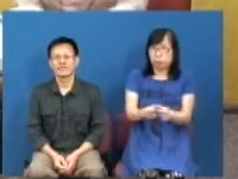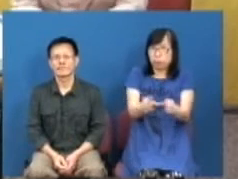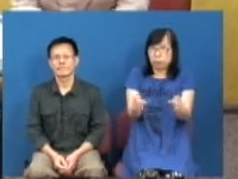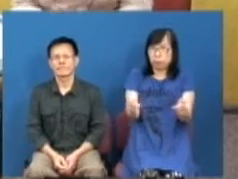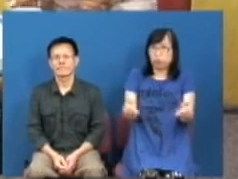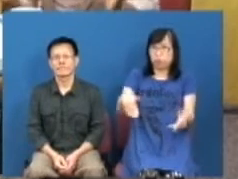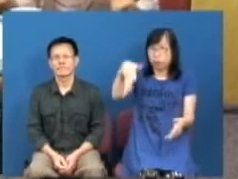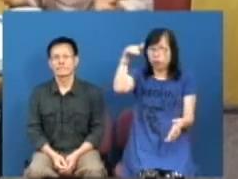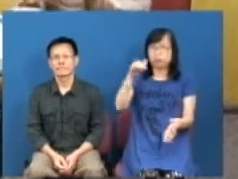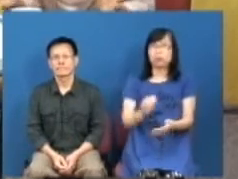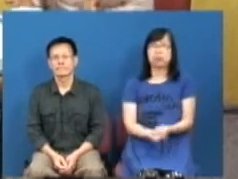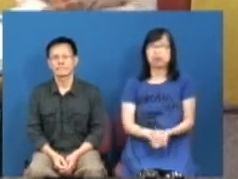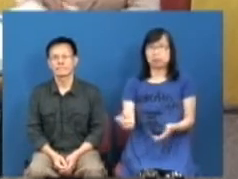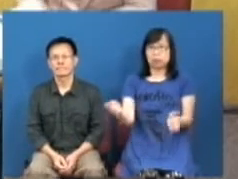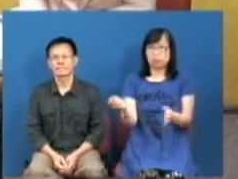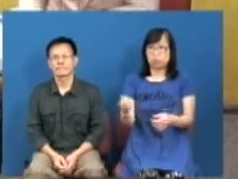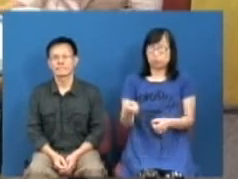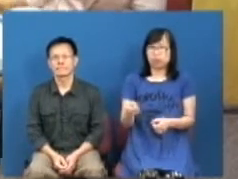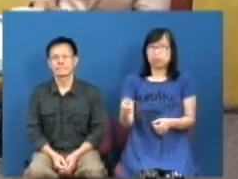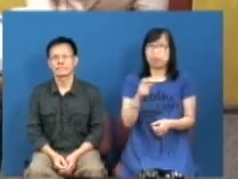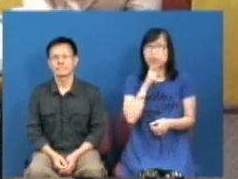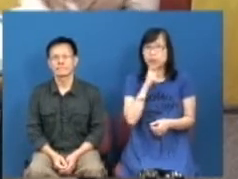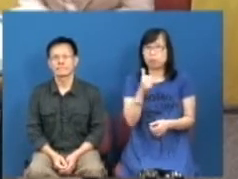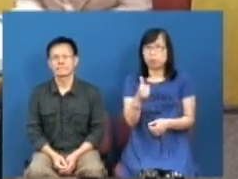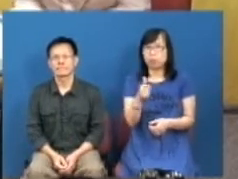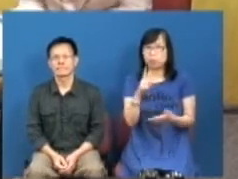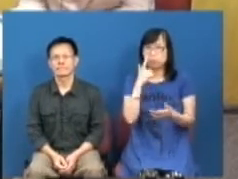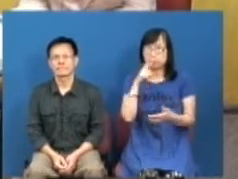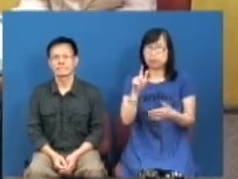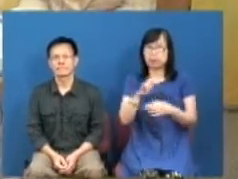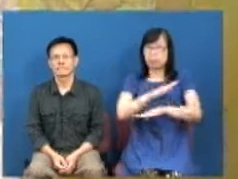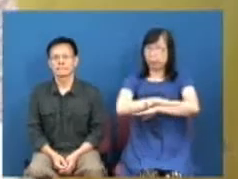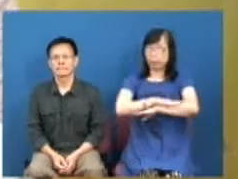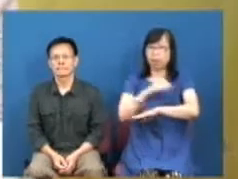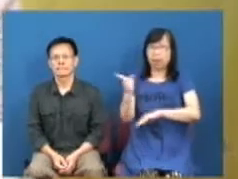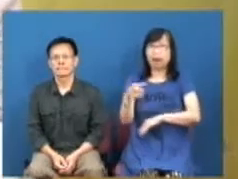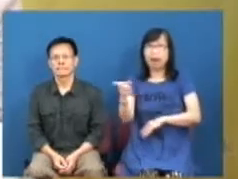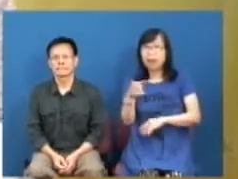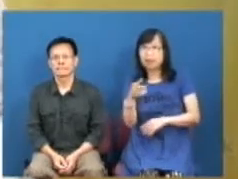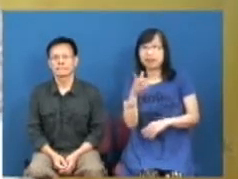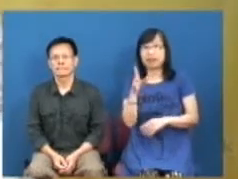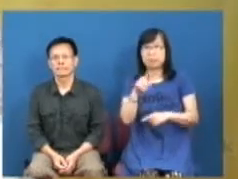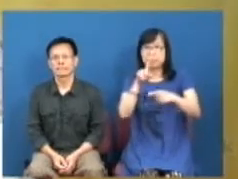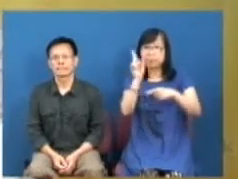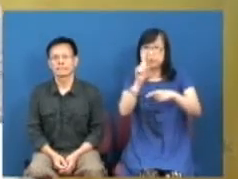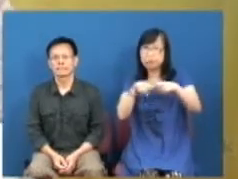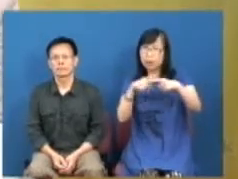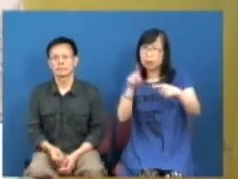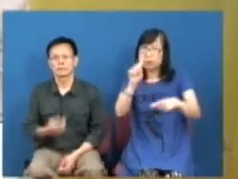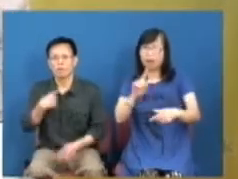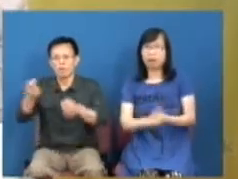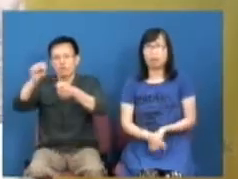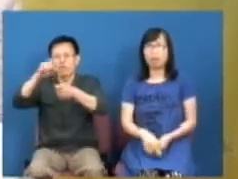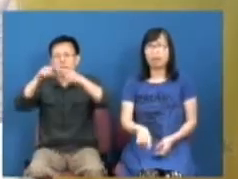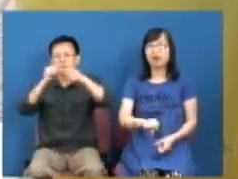升。咁最近我諗今日有個好好嘅新聞喎，你知啦，即係志遠你邊間大學啊？ 我科技大學